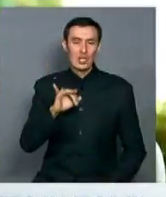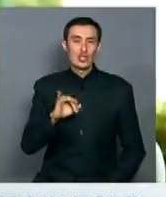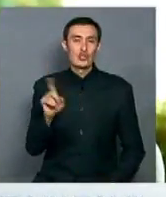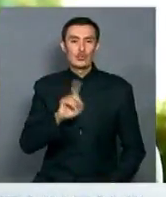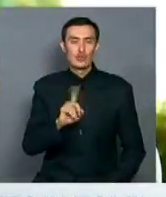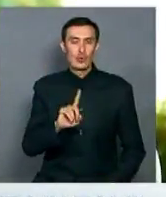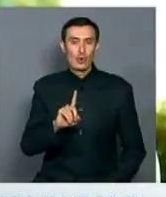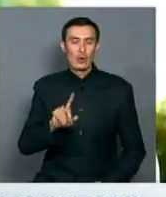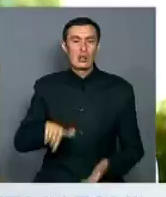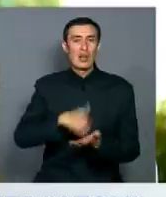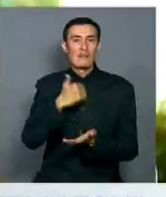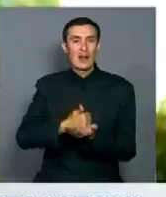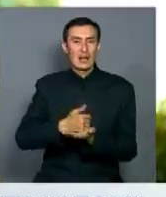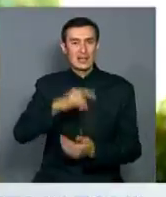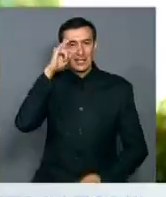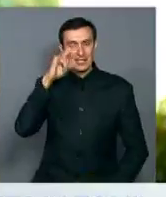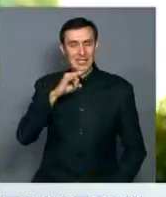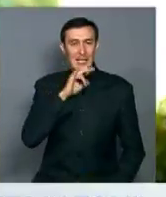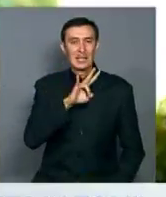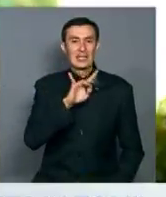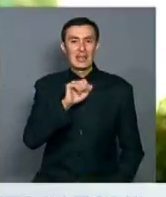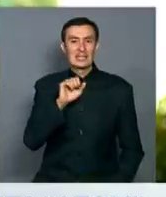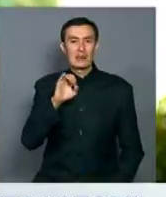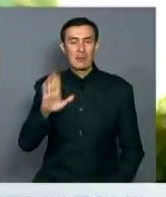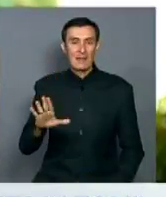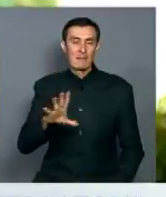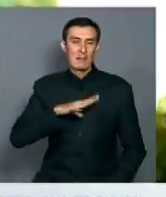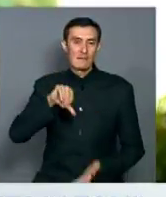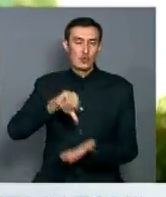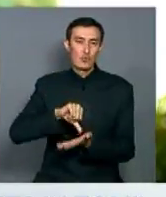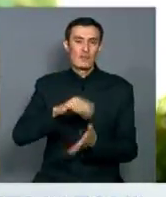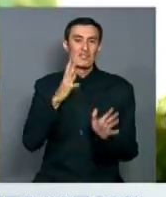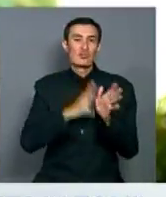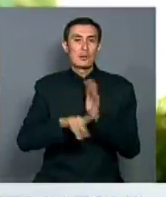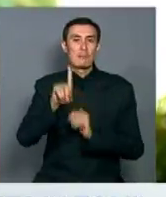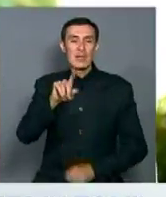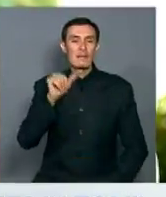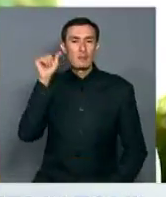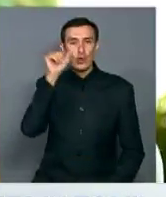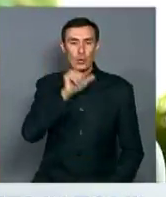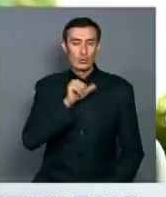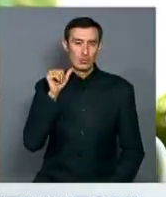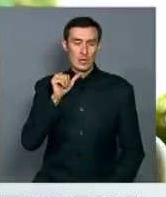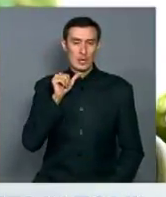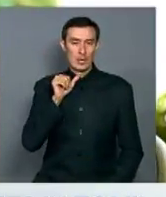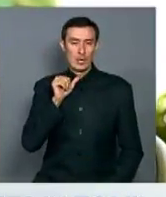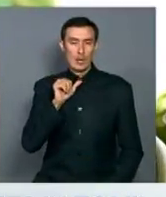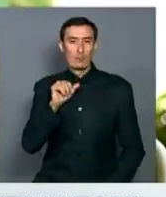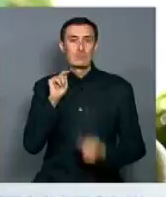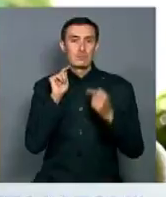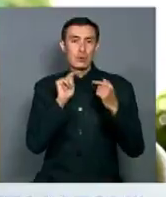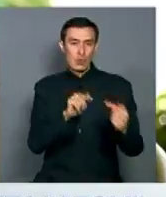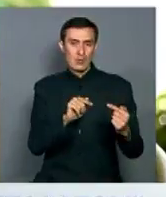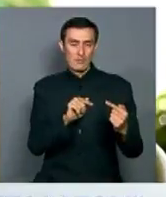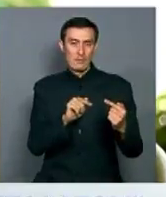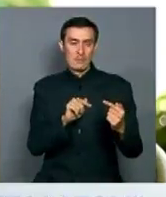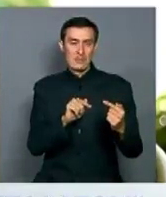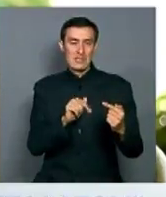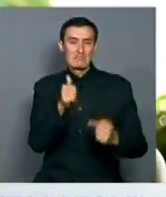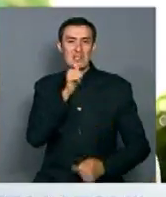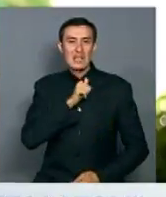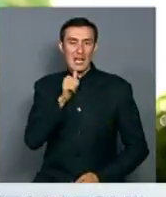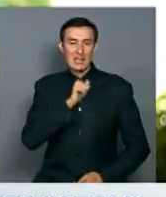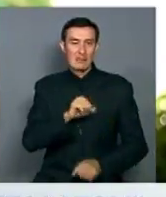что президент Казахстана Султан Назарбаев выступил в 91 году против проведения